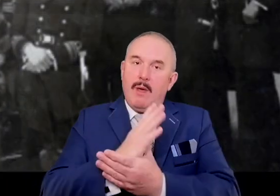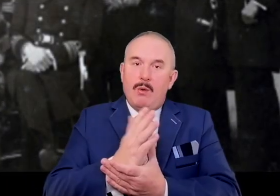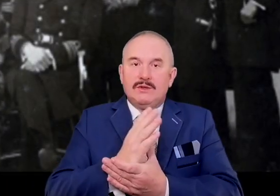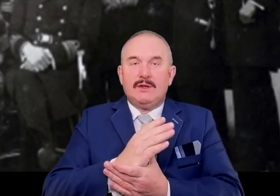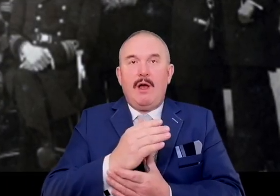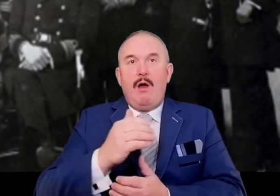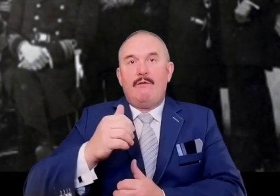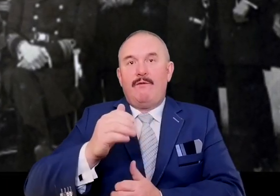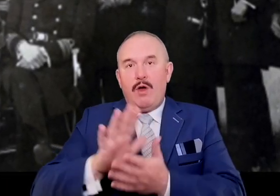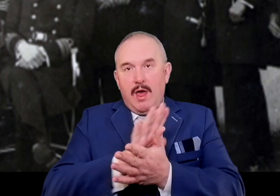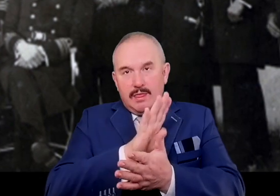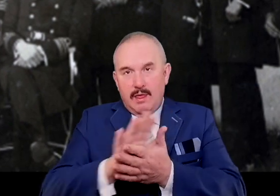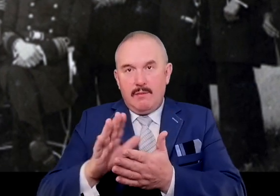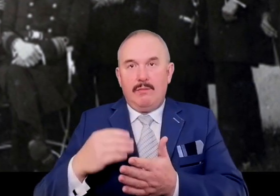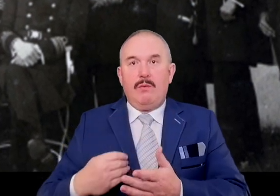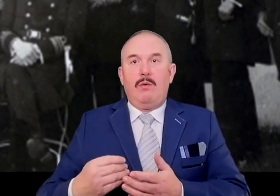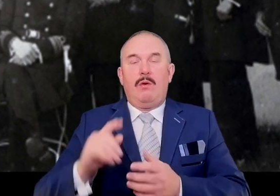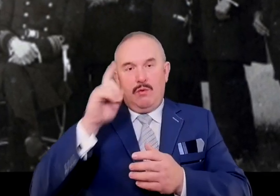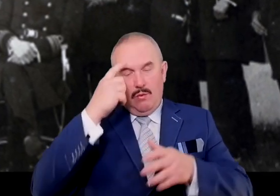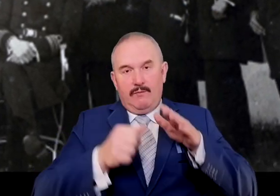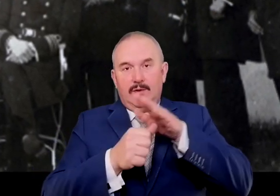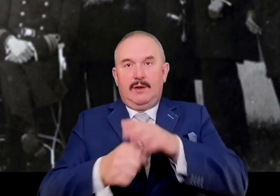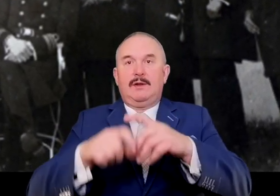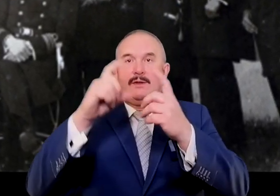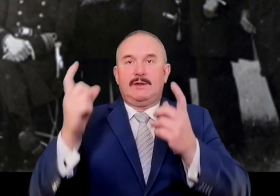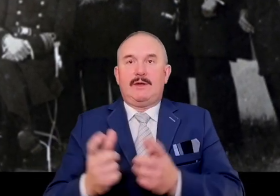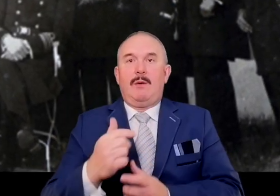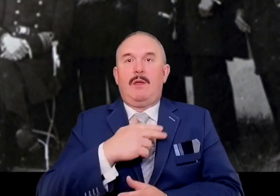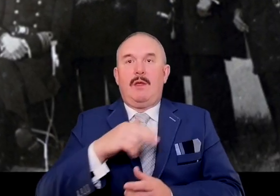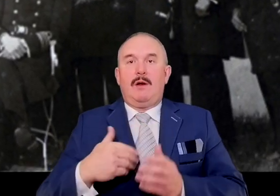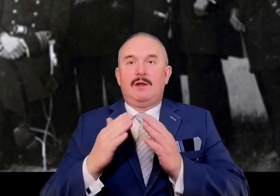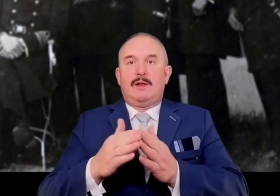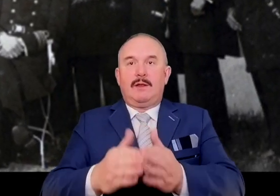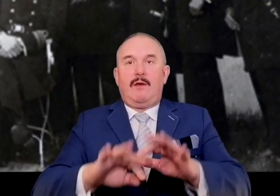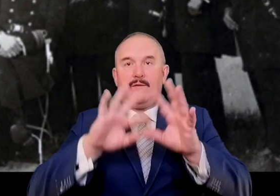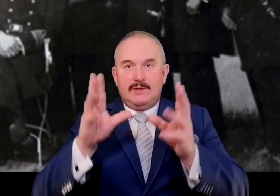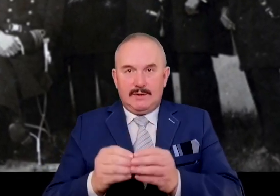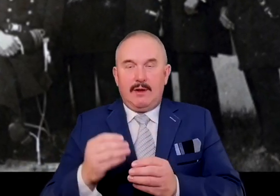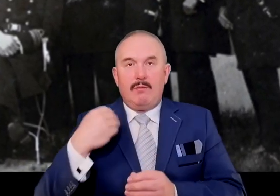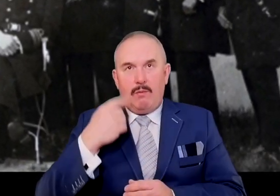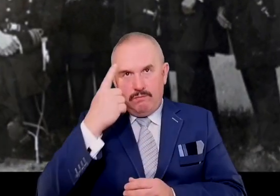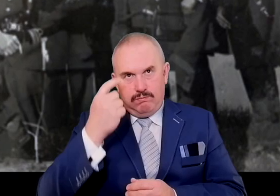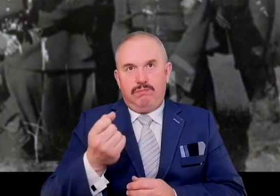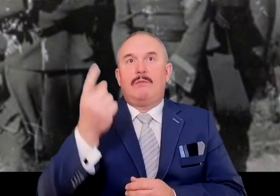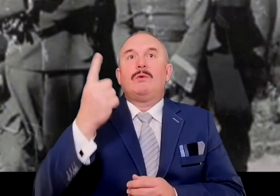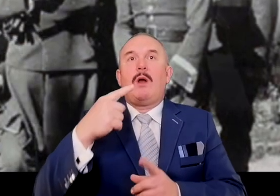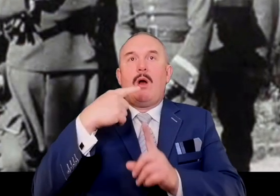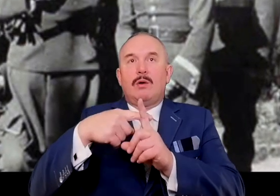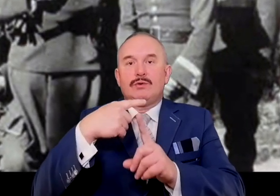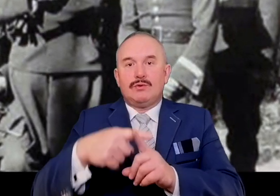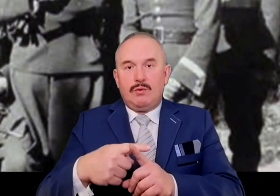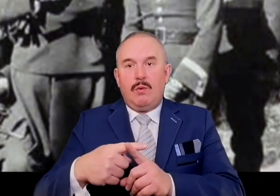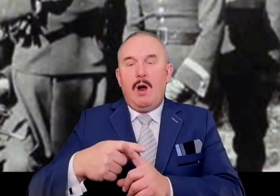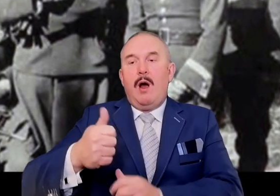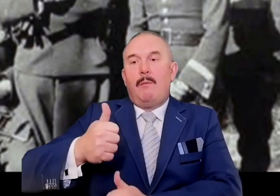awansował do szczebla kapelana całej naszej floty. Był chociażby inicjatorem budowy kościoła marynarki